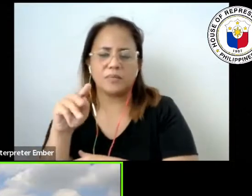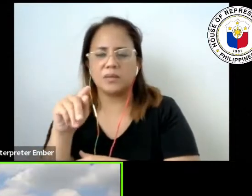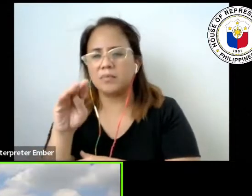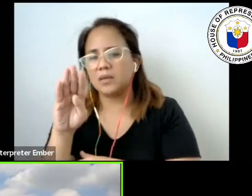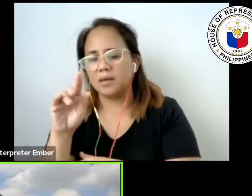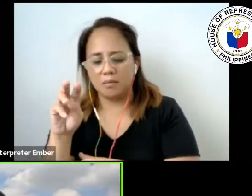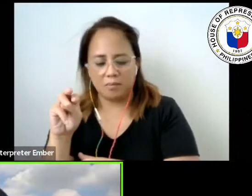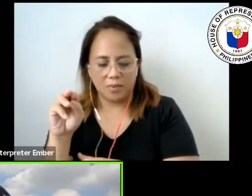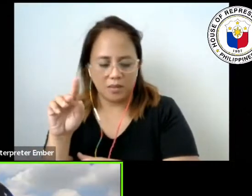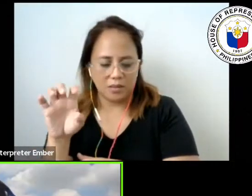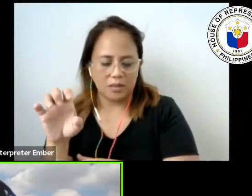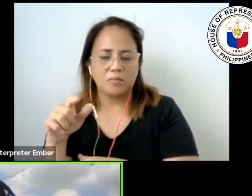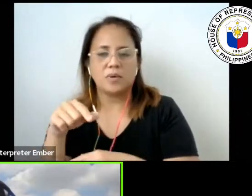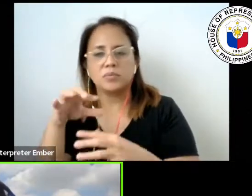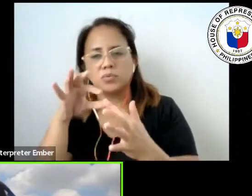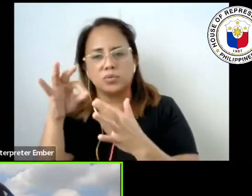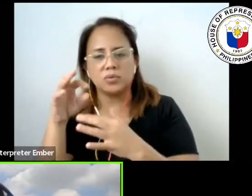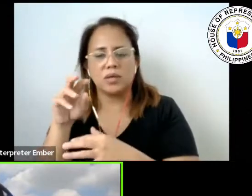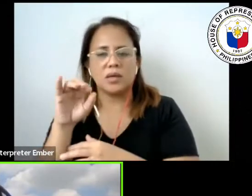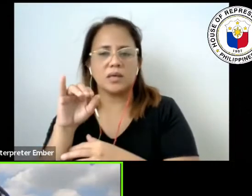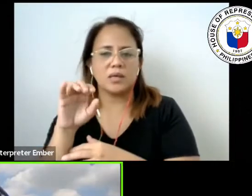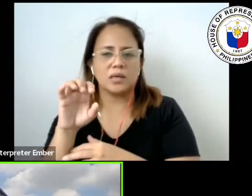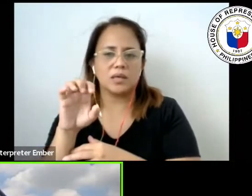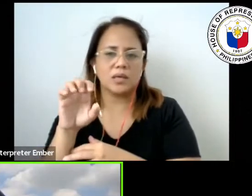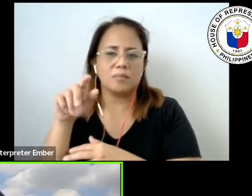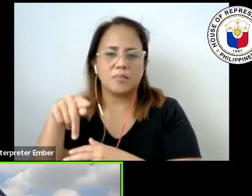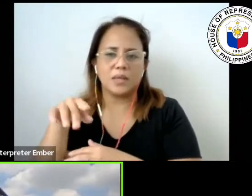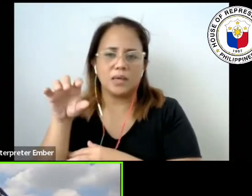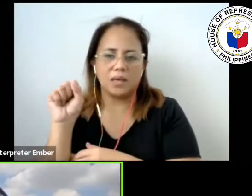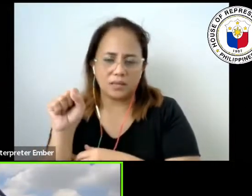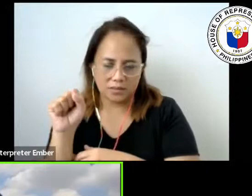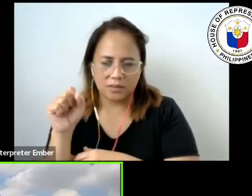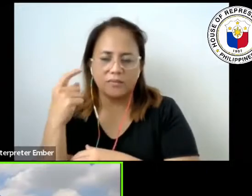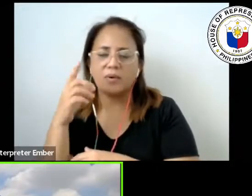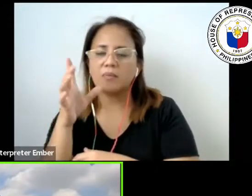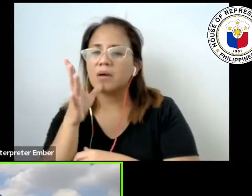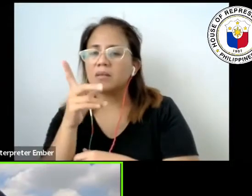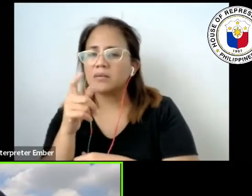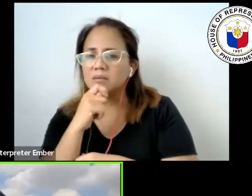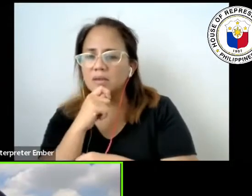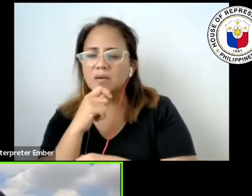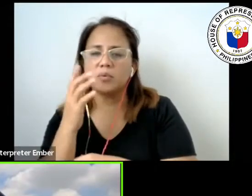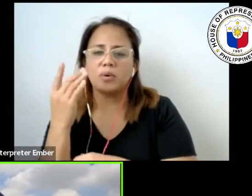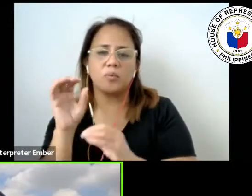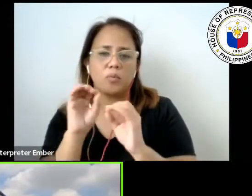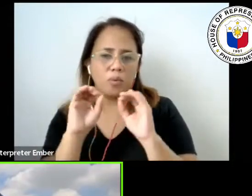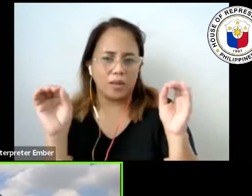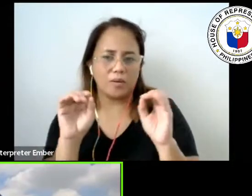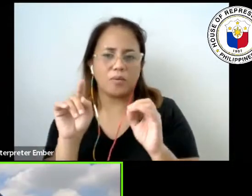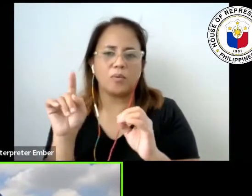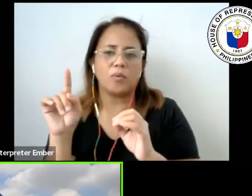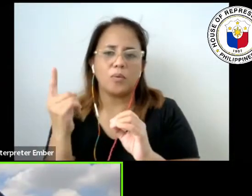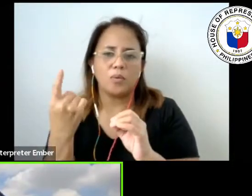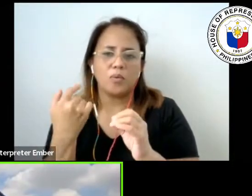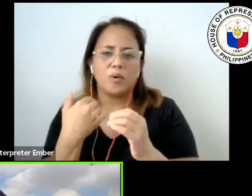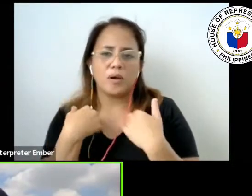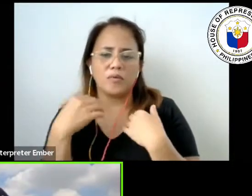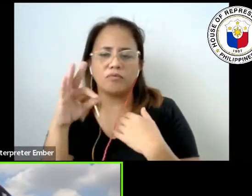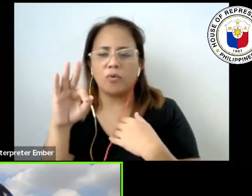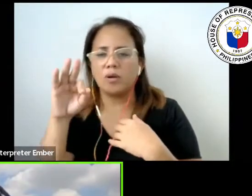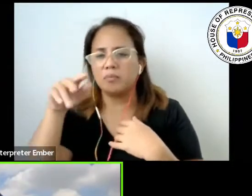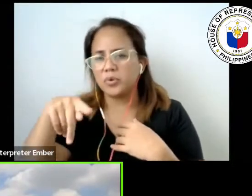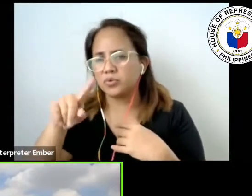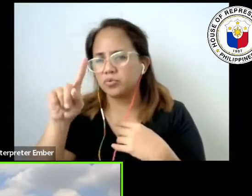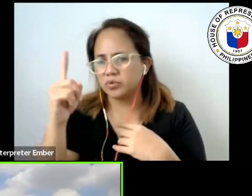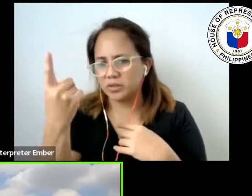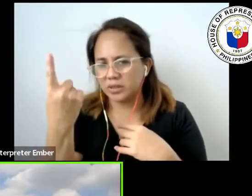MTBMLE. Mag-appoint po ng EPS, Education Program Supervisor for Mother Tongue. Dahil wala, meron lang pong focal person